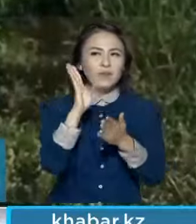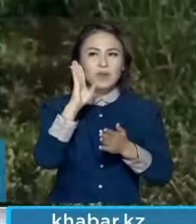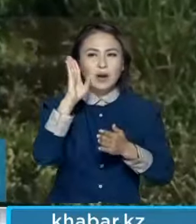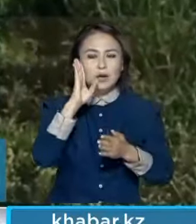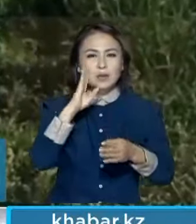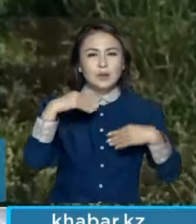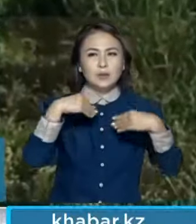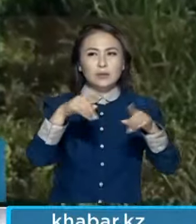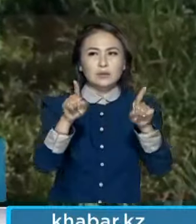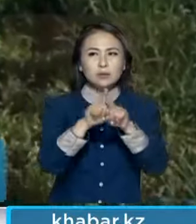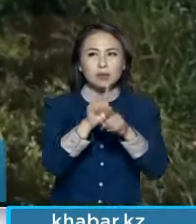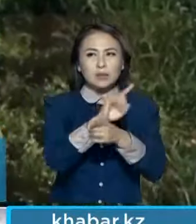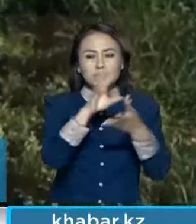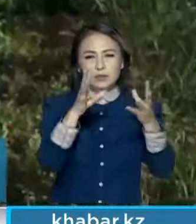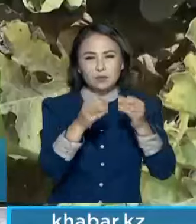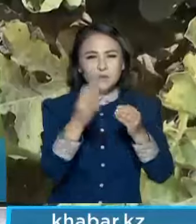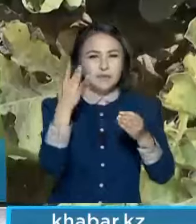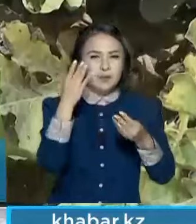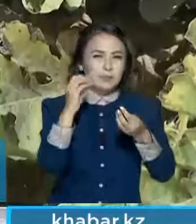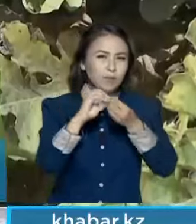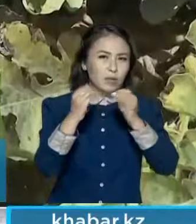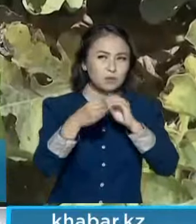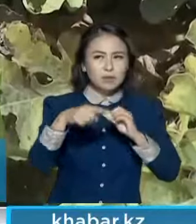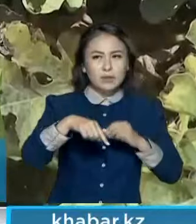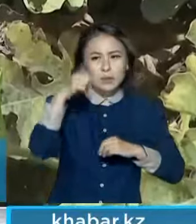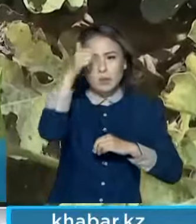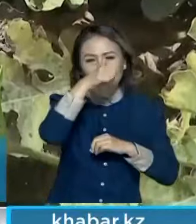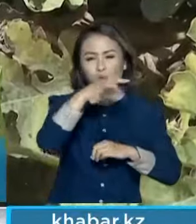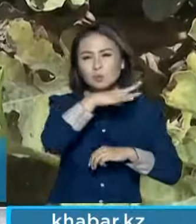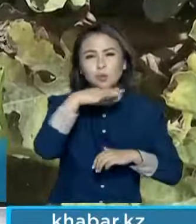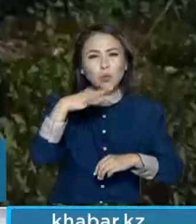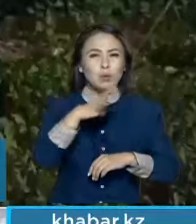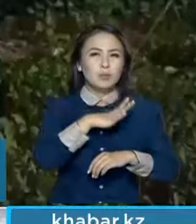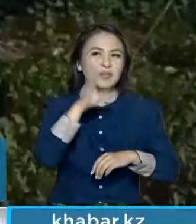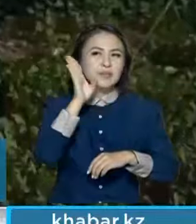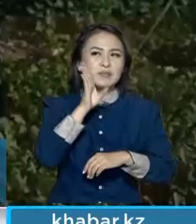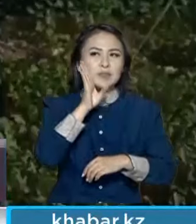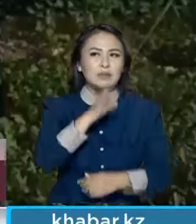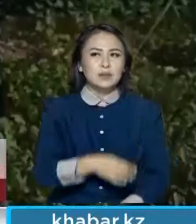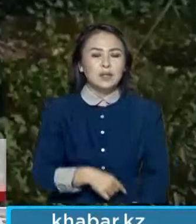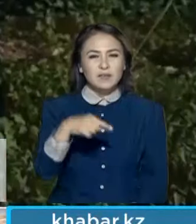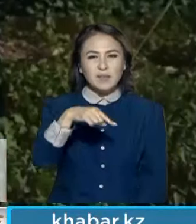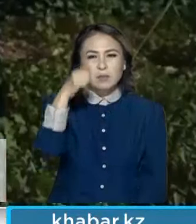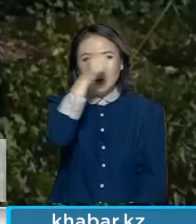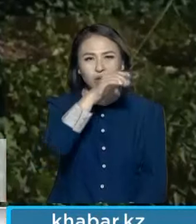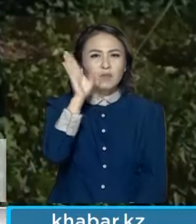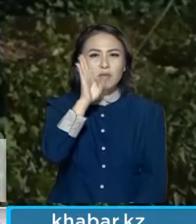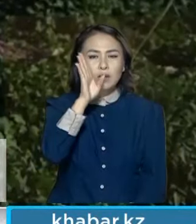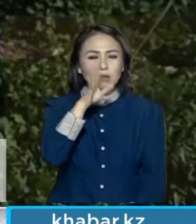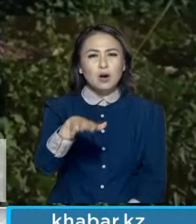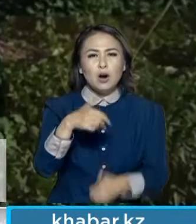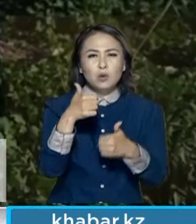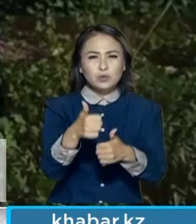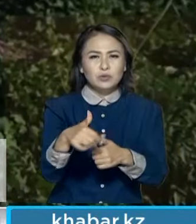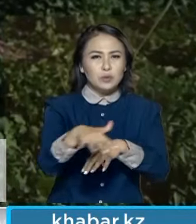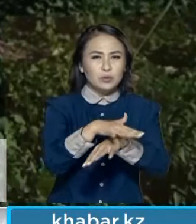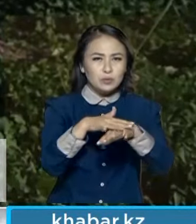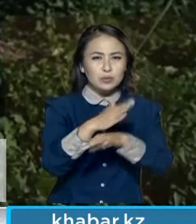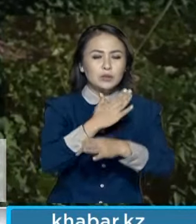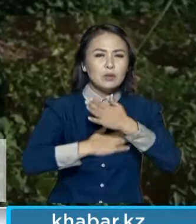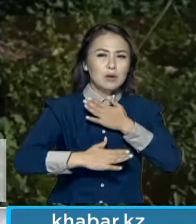тіршілік нәрінен тарығатын шаруа биыл ағын су жеткілікті болғанын айтады. Су биыл жақсы болды. Халық ырза